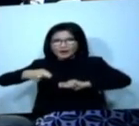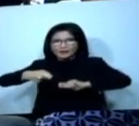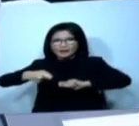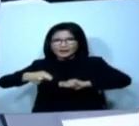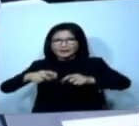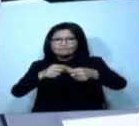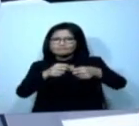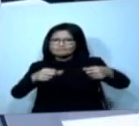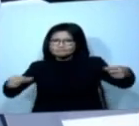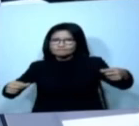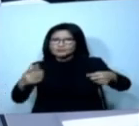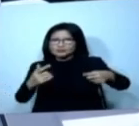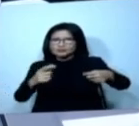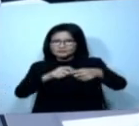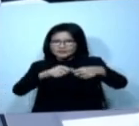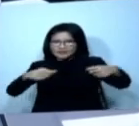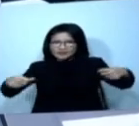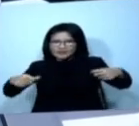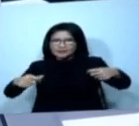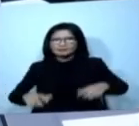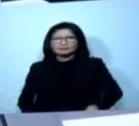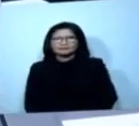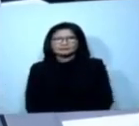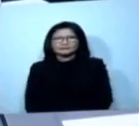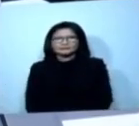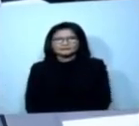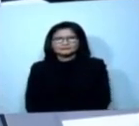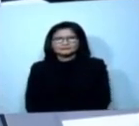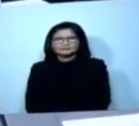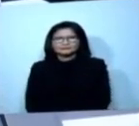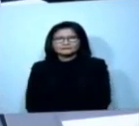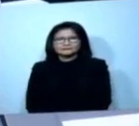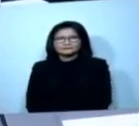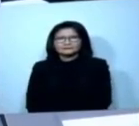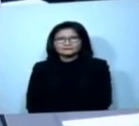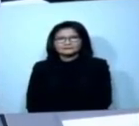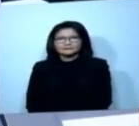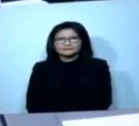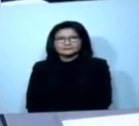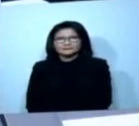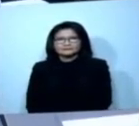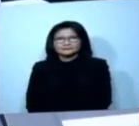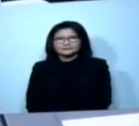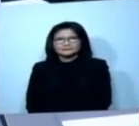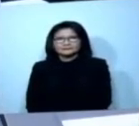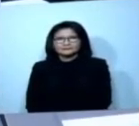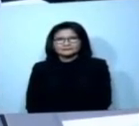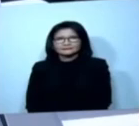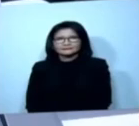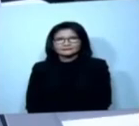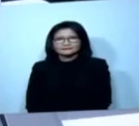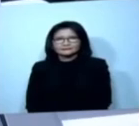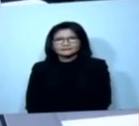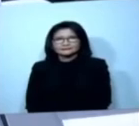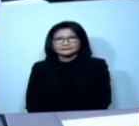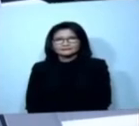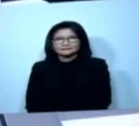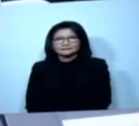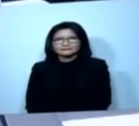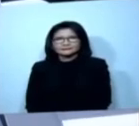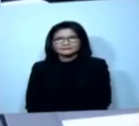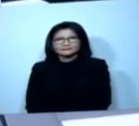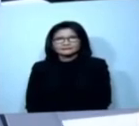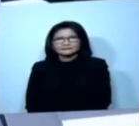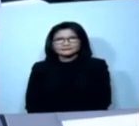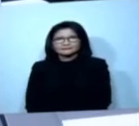02. Ini sungguh tidak memadai dengan konfigurasi politik yang berubah. Dukungan dari partai koalisi besar tidak tampak sama